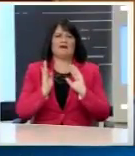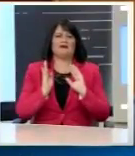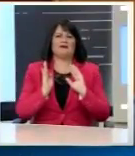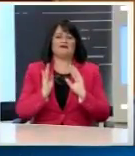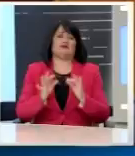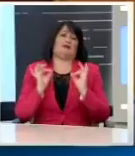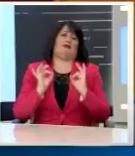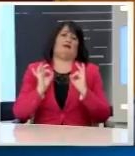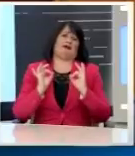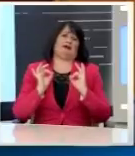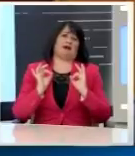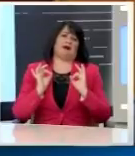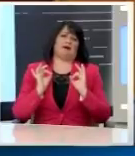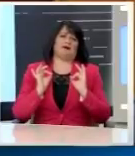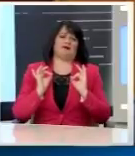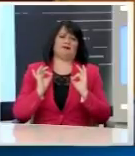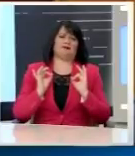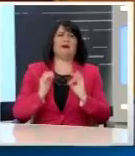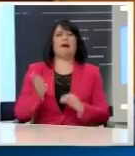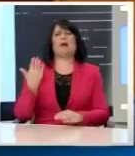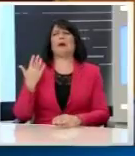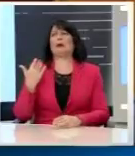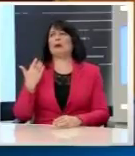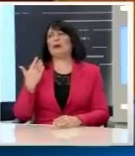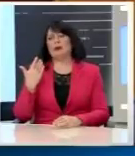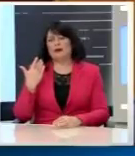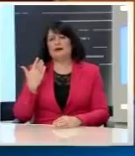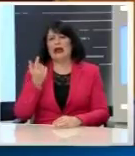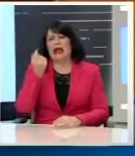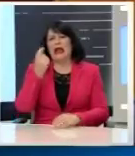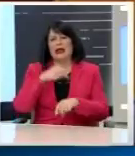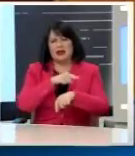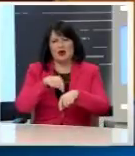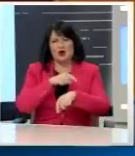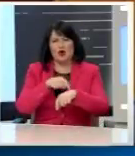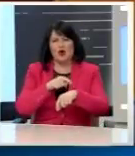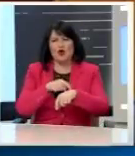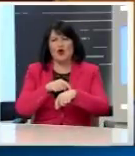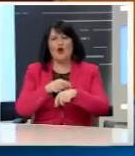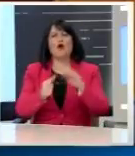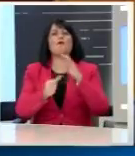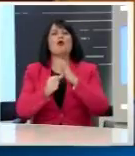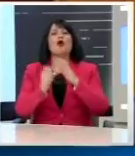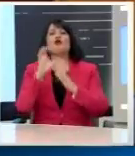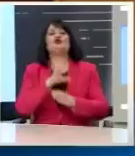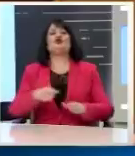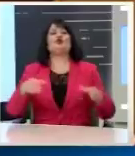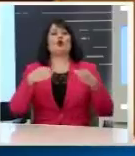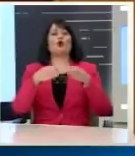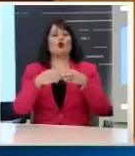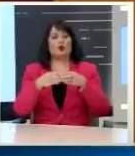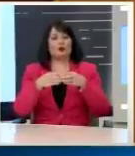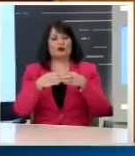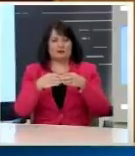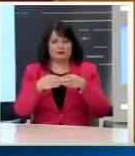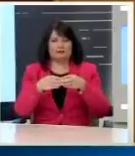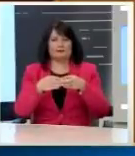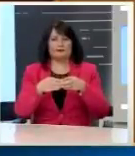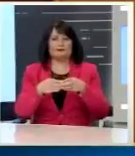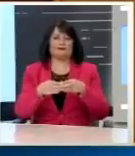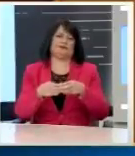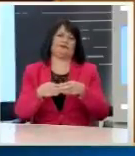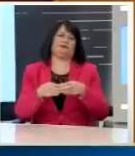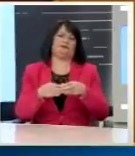Και βεβαίως πριν από λίγες ώρες ο πρόεδρος του Eurogroup, για τον οποίο